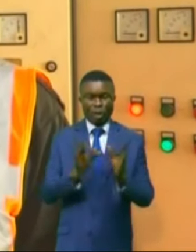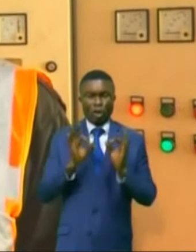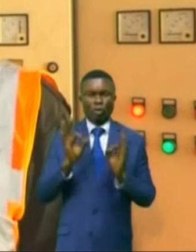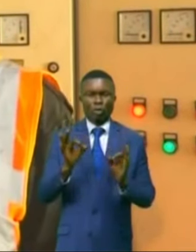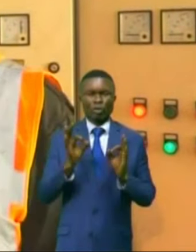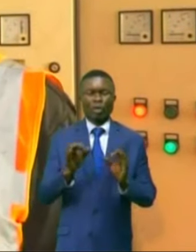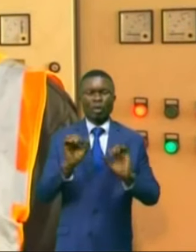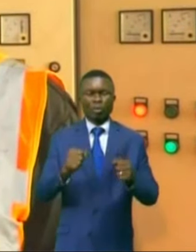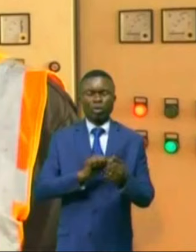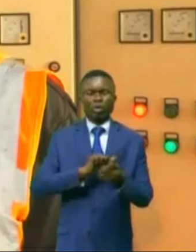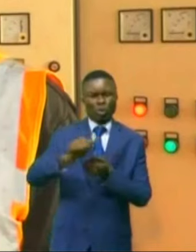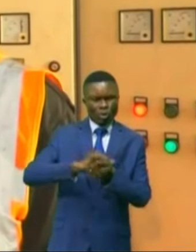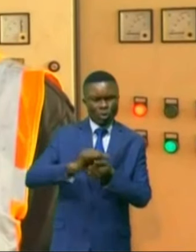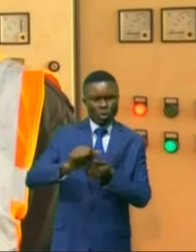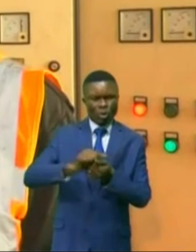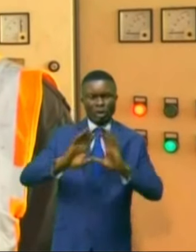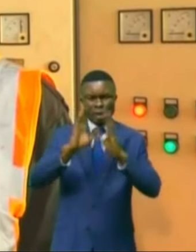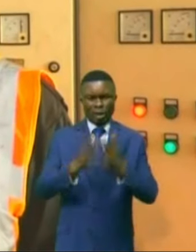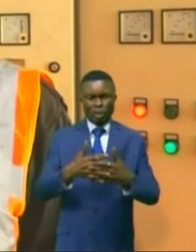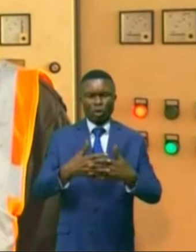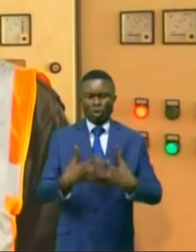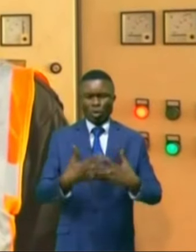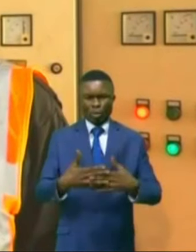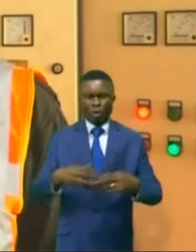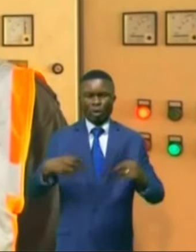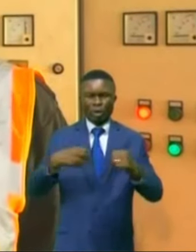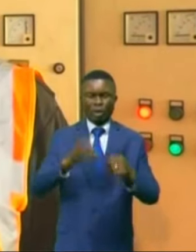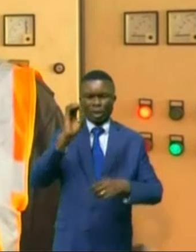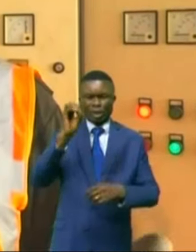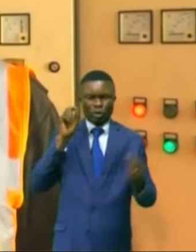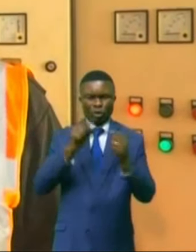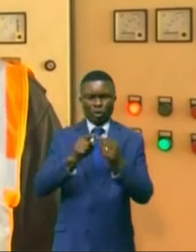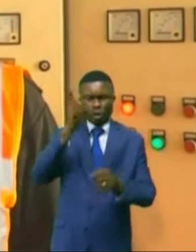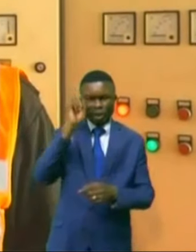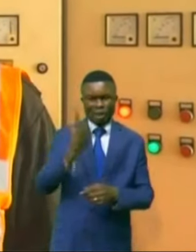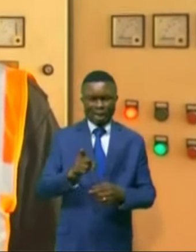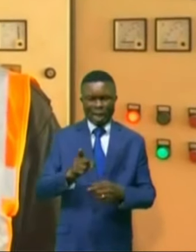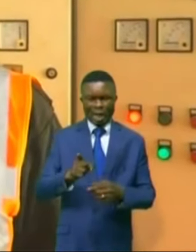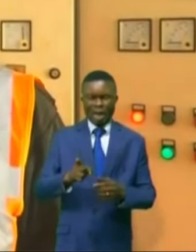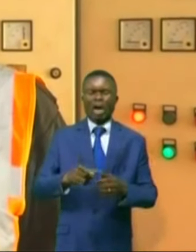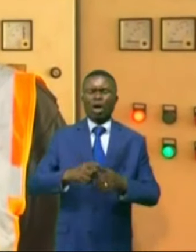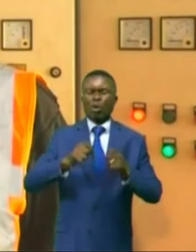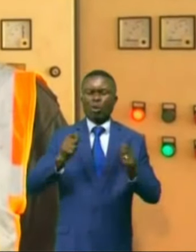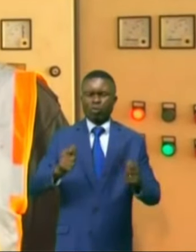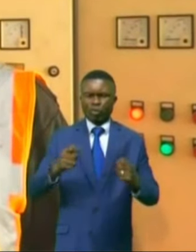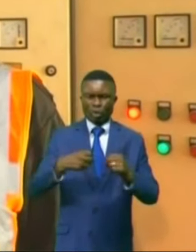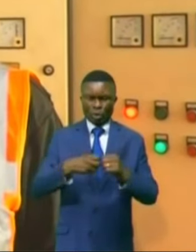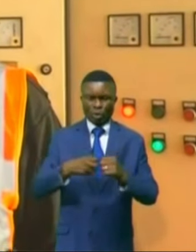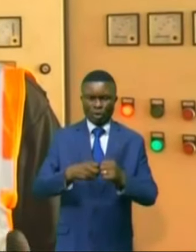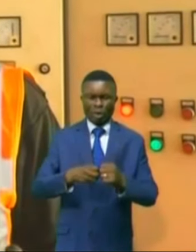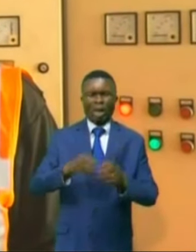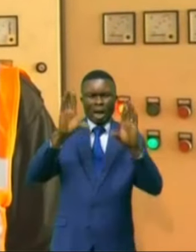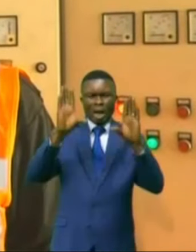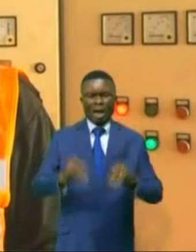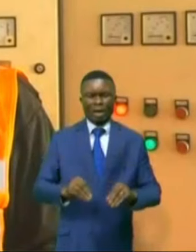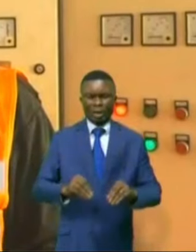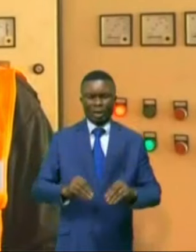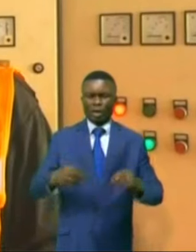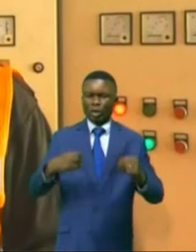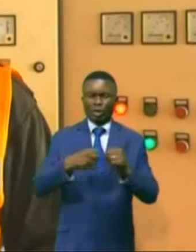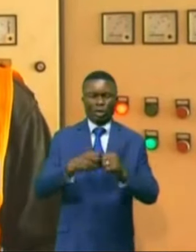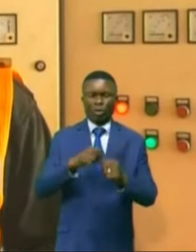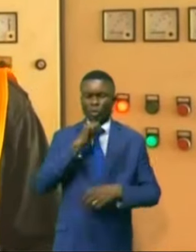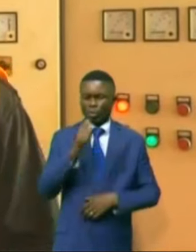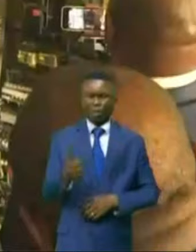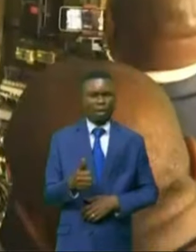on peut nettoyer tout équipement électrique de 0 jusqu'à 100 kV sans procéder à l'arrêt des équipements ou de